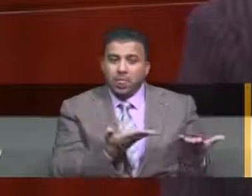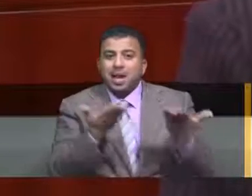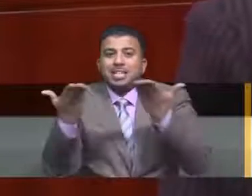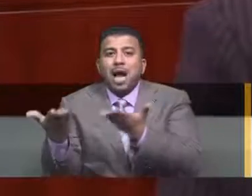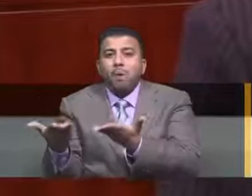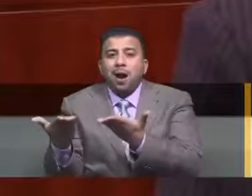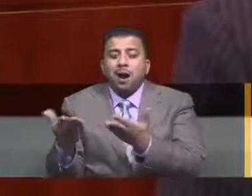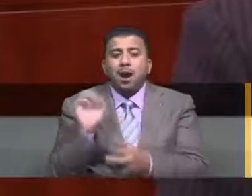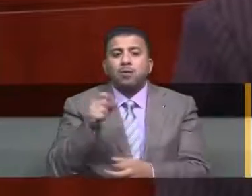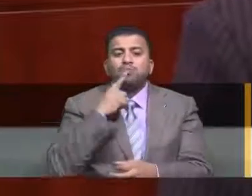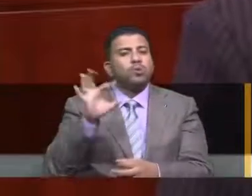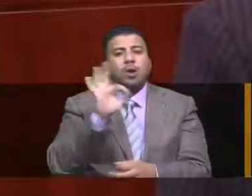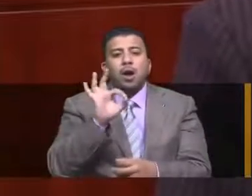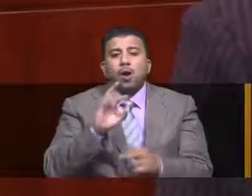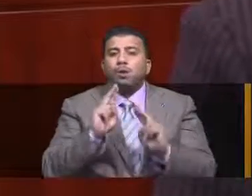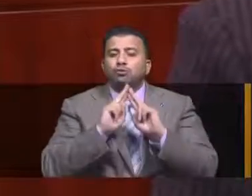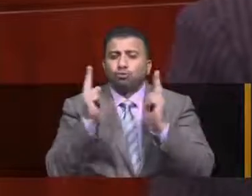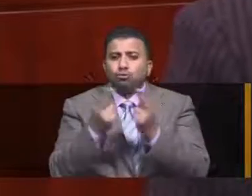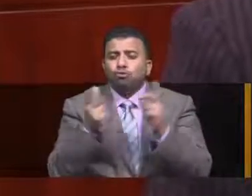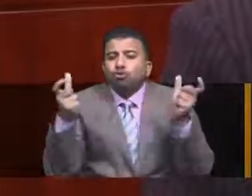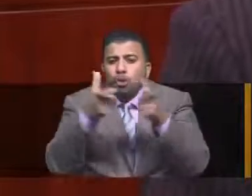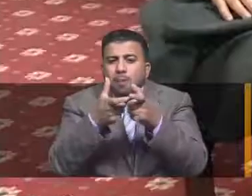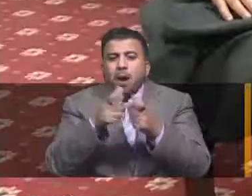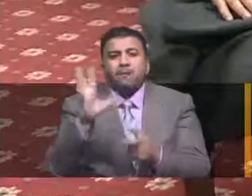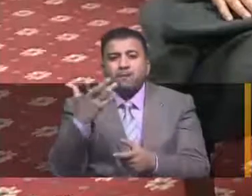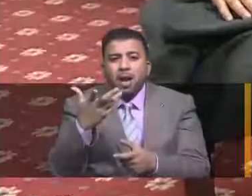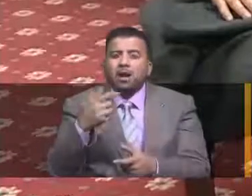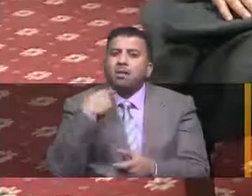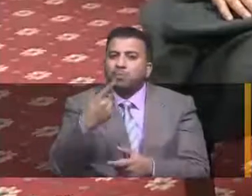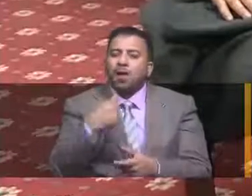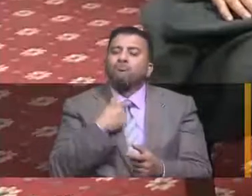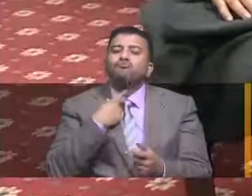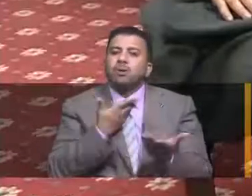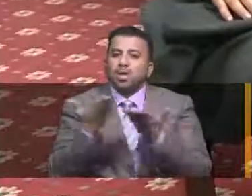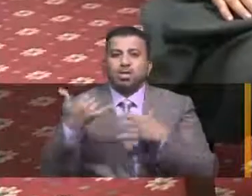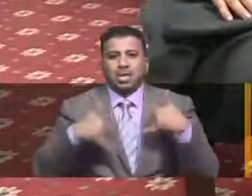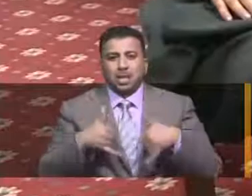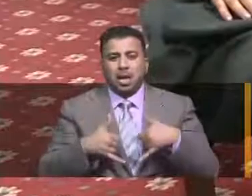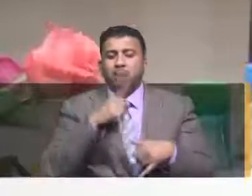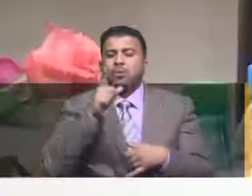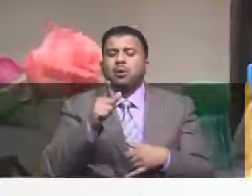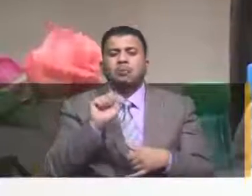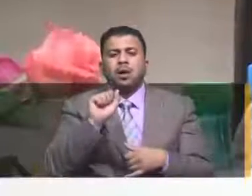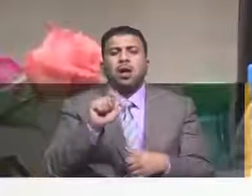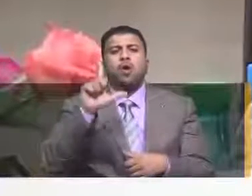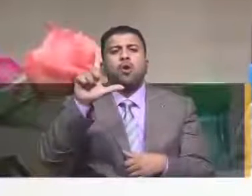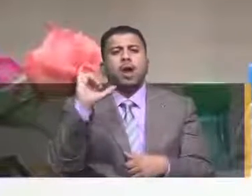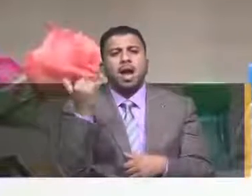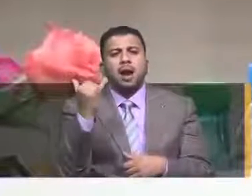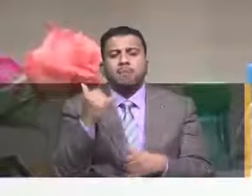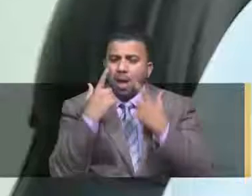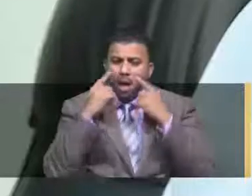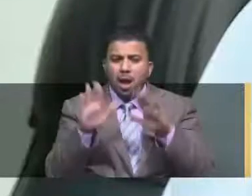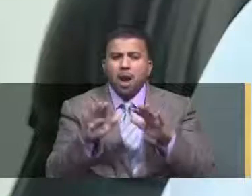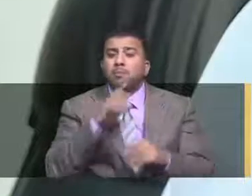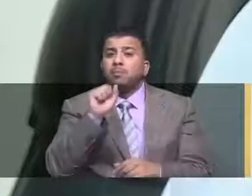منتصف العام. الحاضرون أجمعوا على أن العربية لغة حية، لكنها بقيت لغة ثقافة فقط، والتحدي